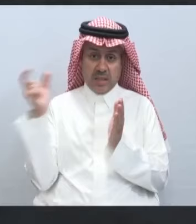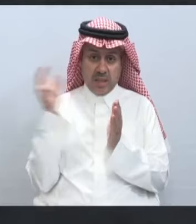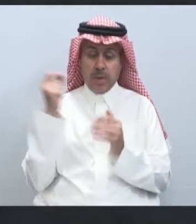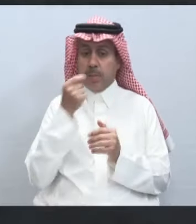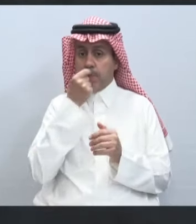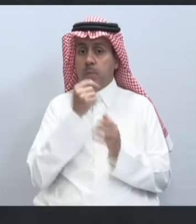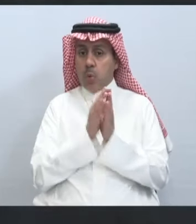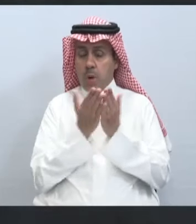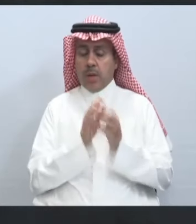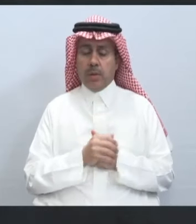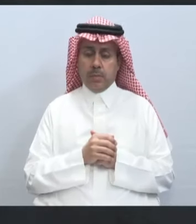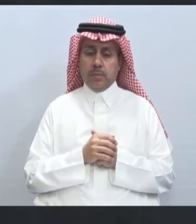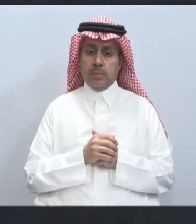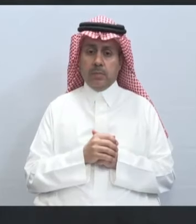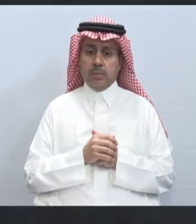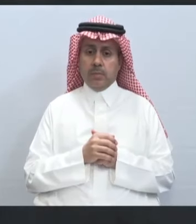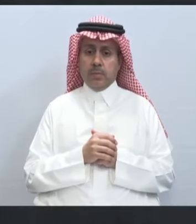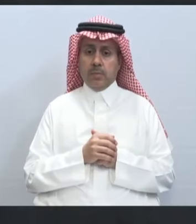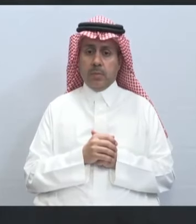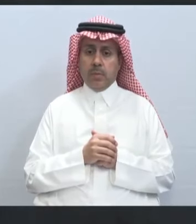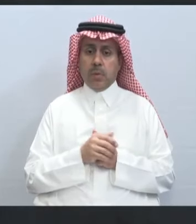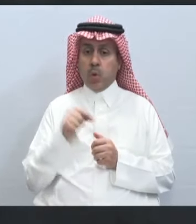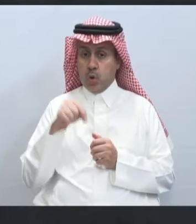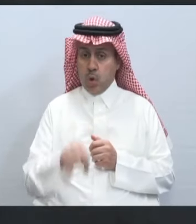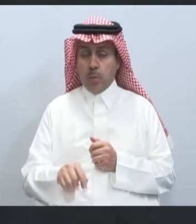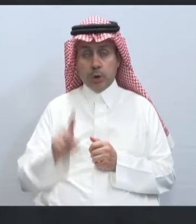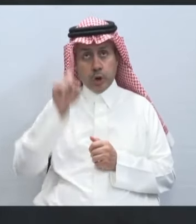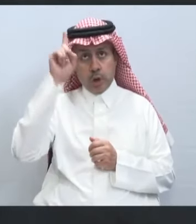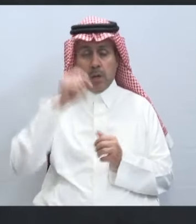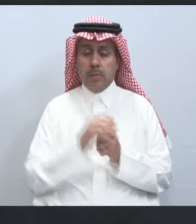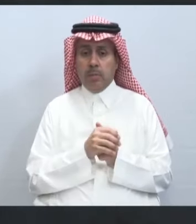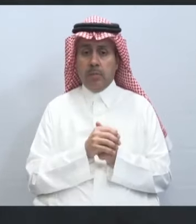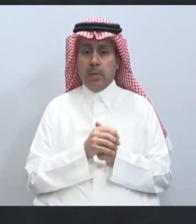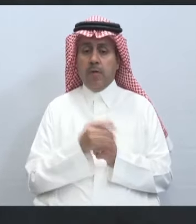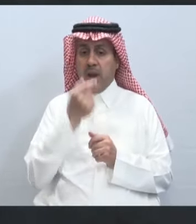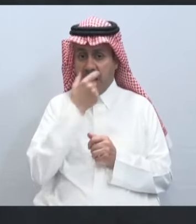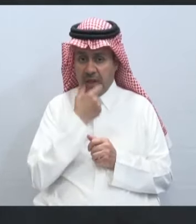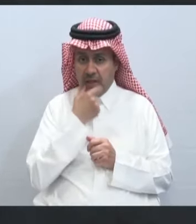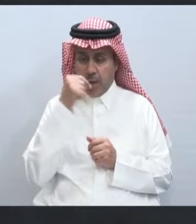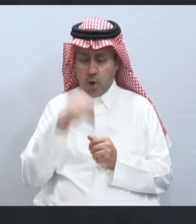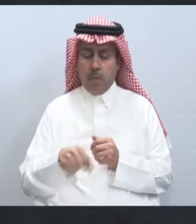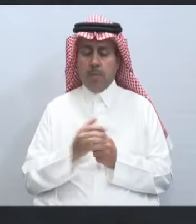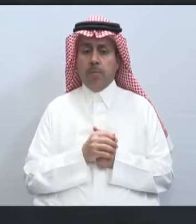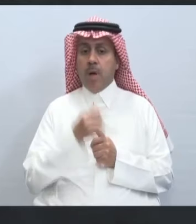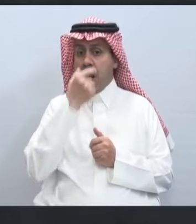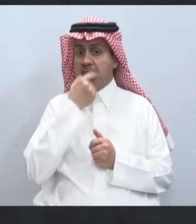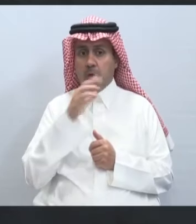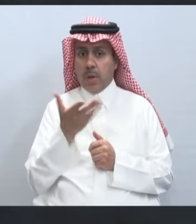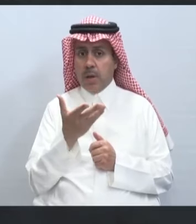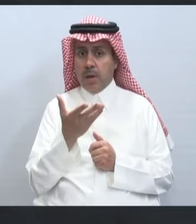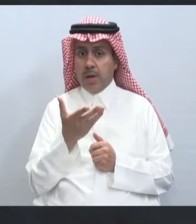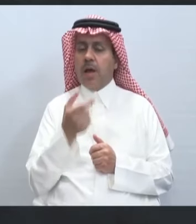الكريم والدراسات الاسلاميه واليوم باذن الله عز وجل في مقرر الحديث حديث من